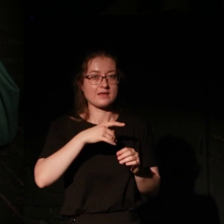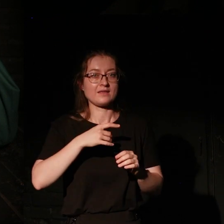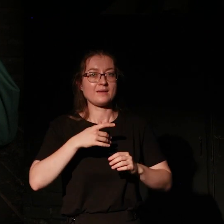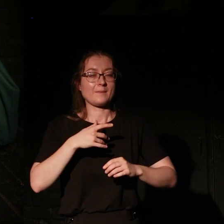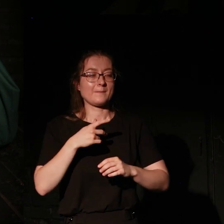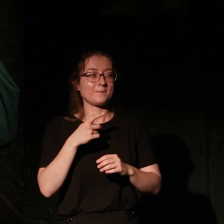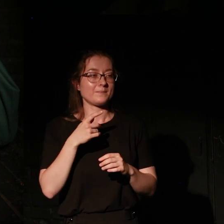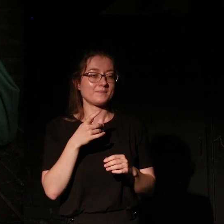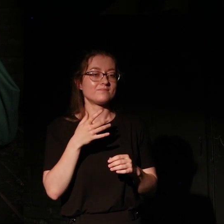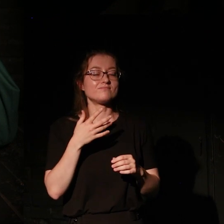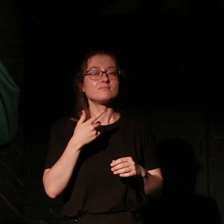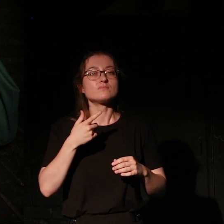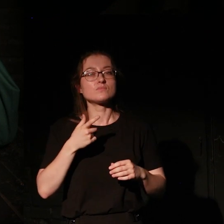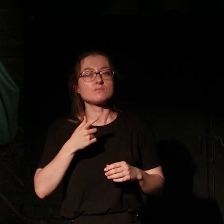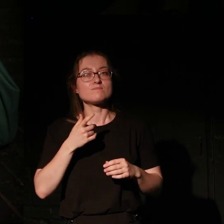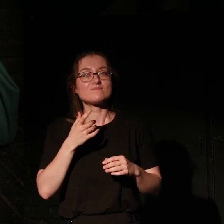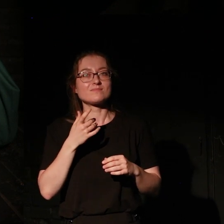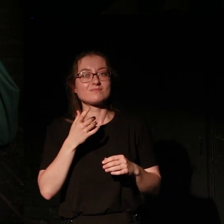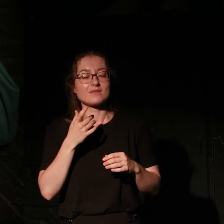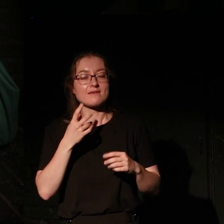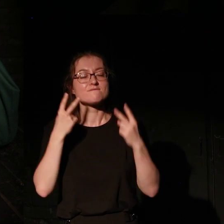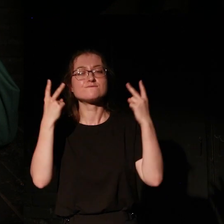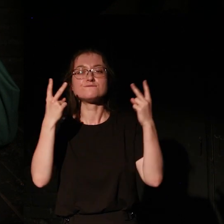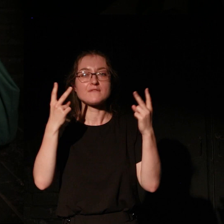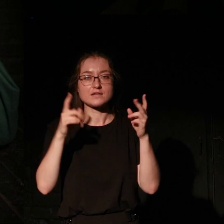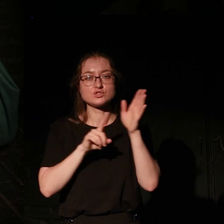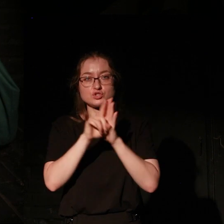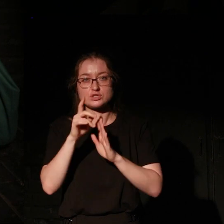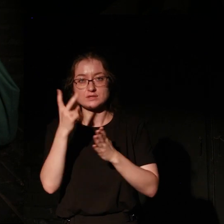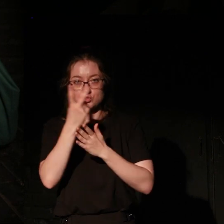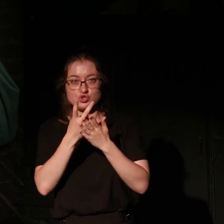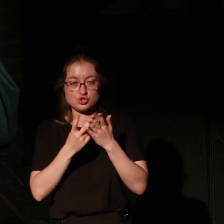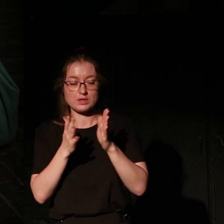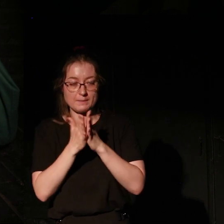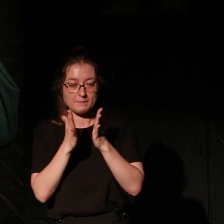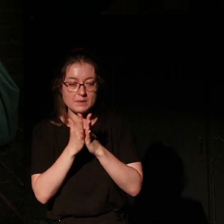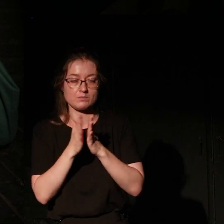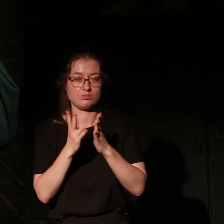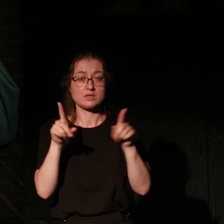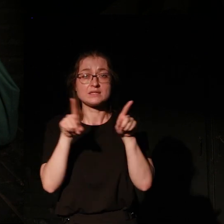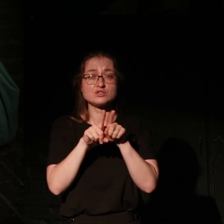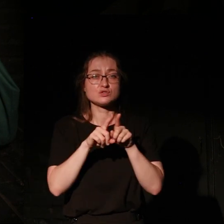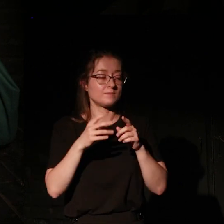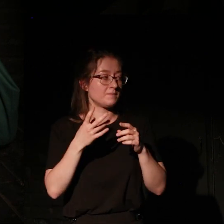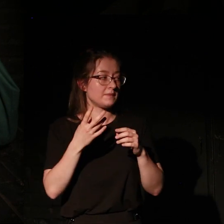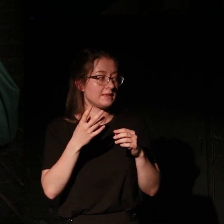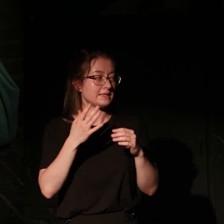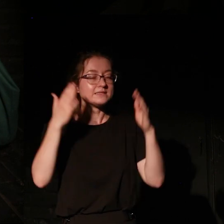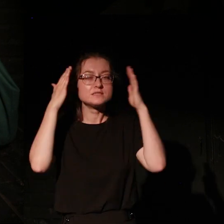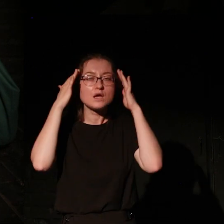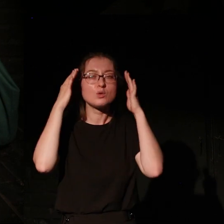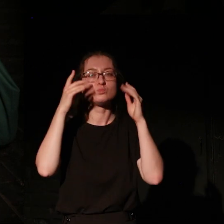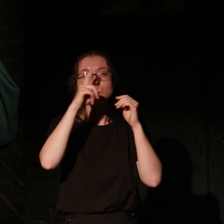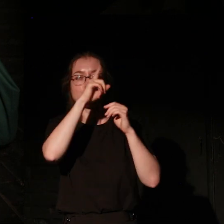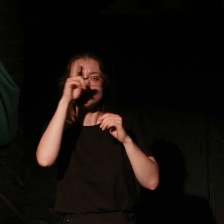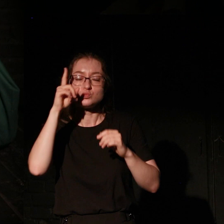z jaką ja siadam do czytania tekstu, ale też znajomość ludzi, którzy ten tekst pisali, to w